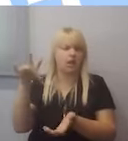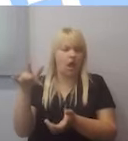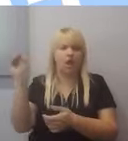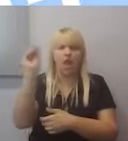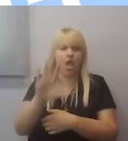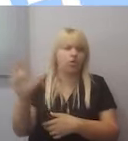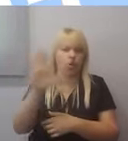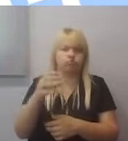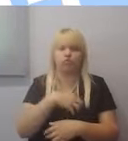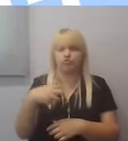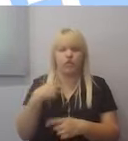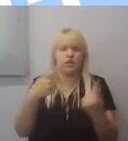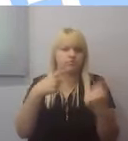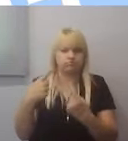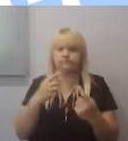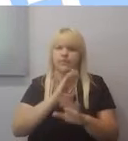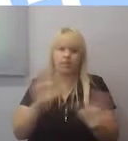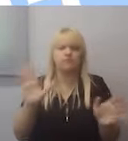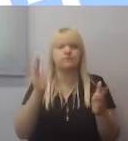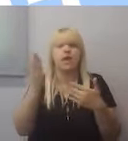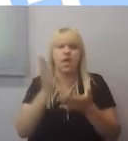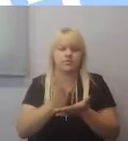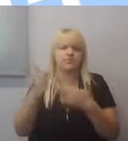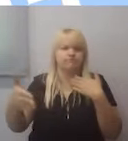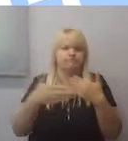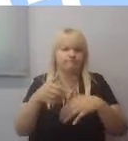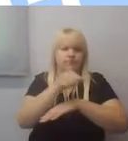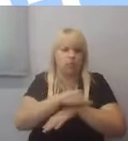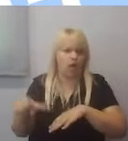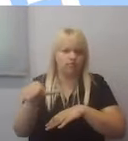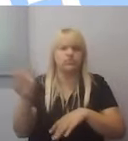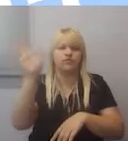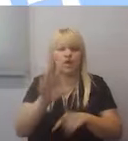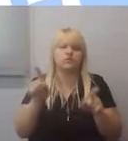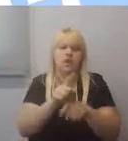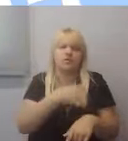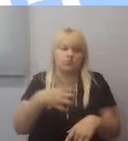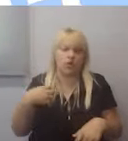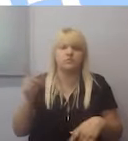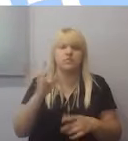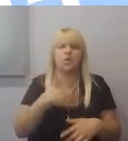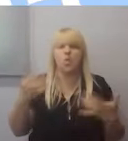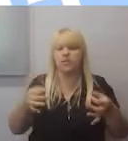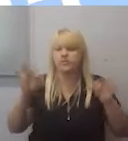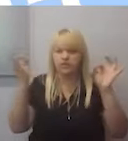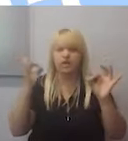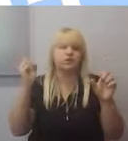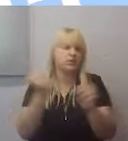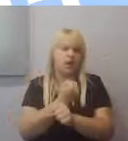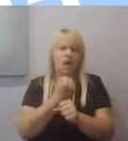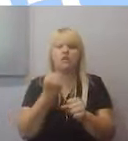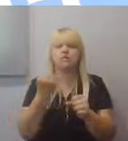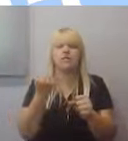diemžēl mēs esam pierobežas valsts līdz ar to skaidrs ka kā kaā pašvaldībā ir arī zin loma gan pārvietotu personu